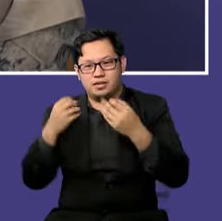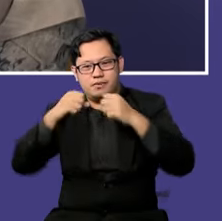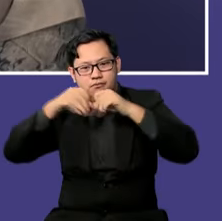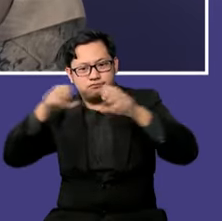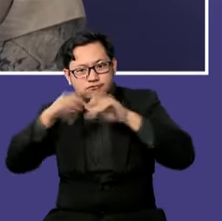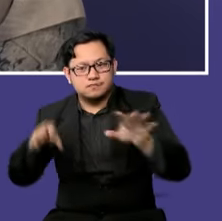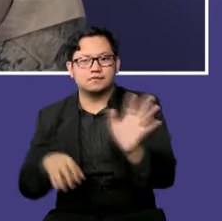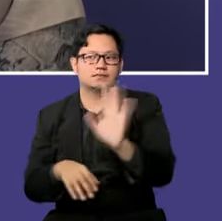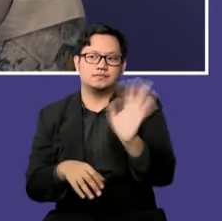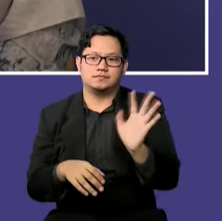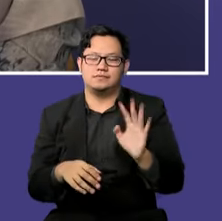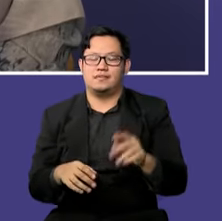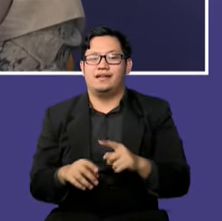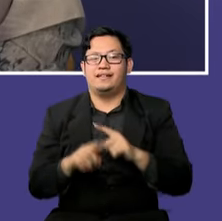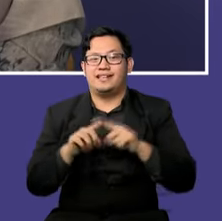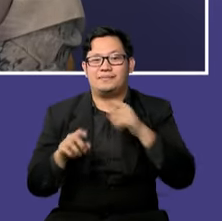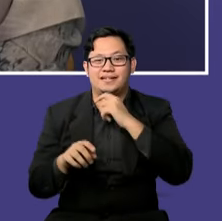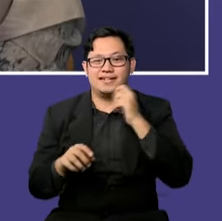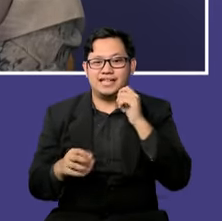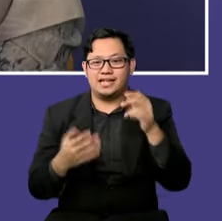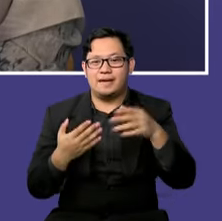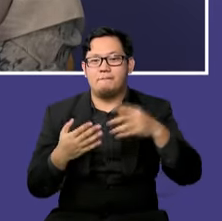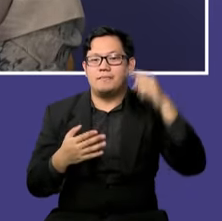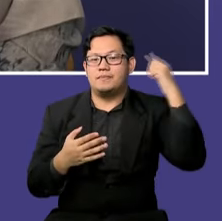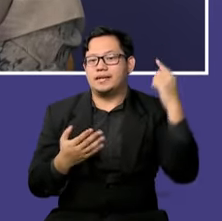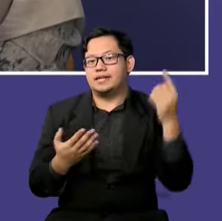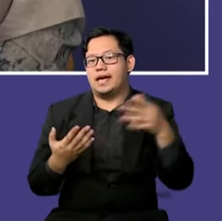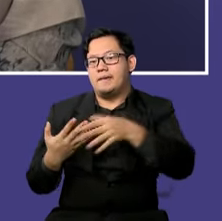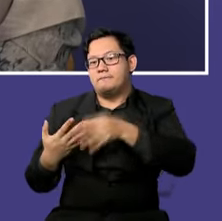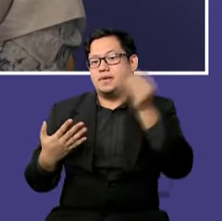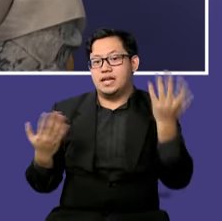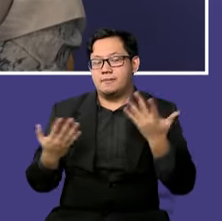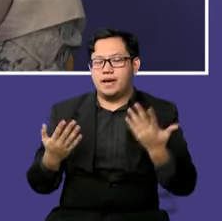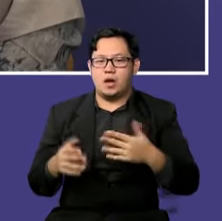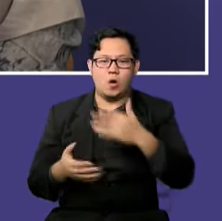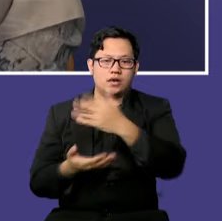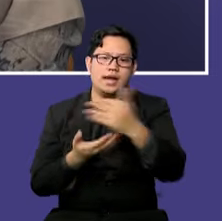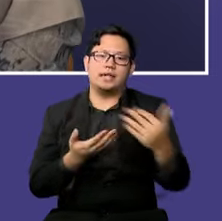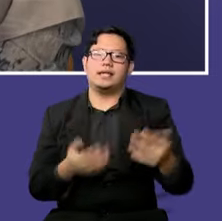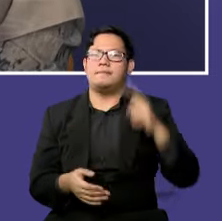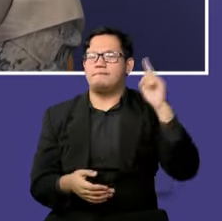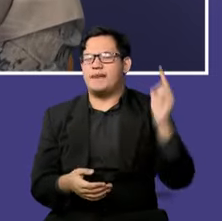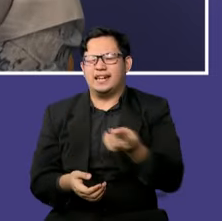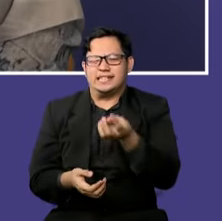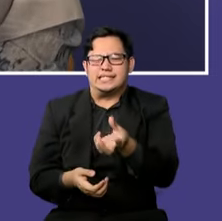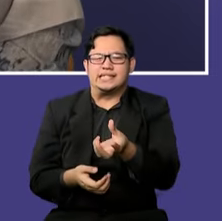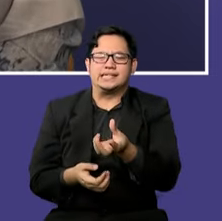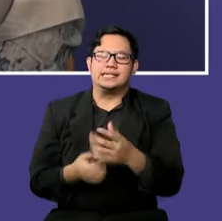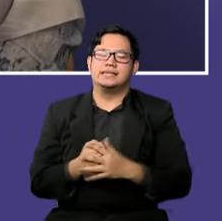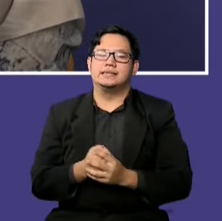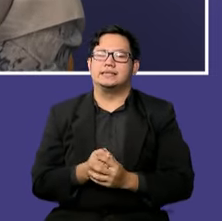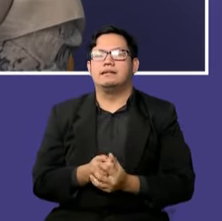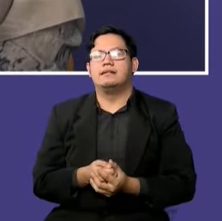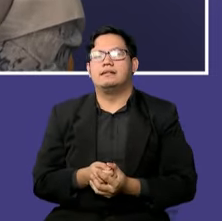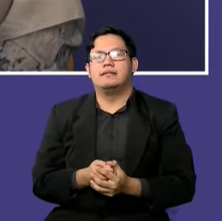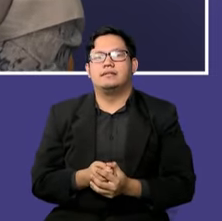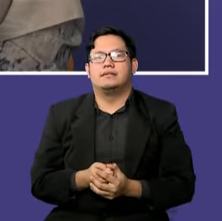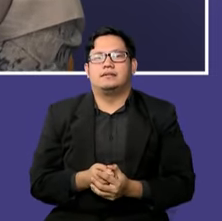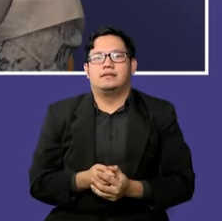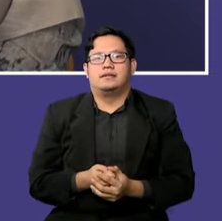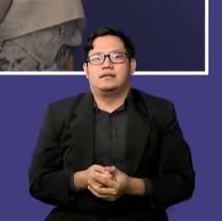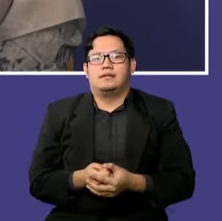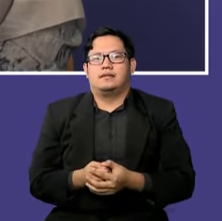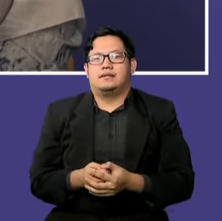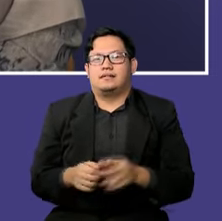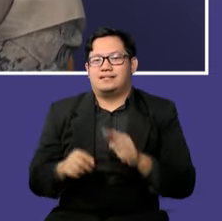rupanya memilih untuk ambil yang paling kecil 3000g Cupen sementara ini ada-ada data yang lebih setengah